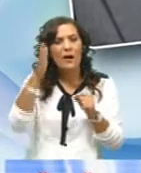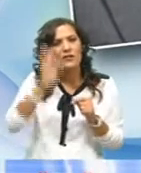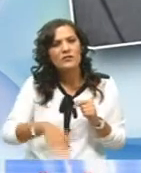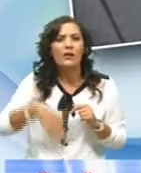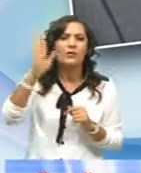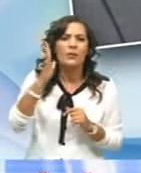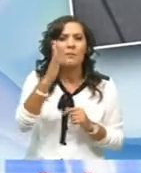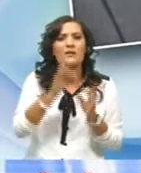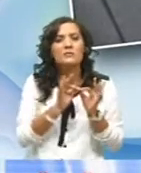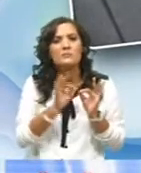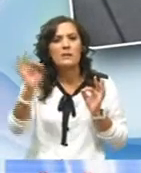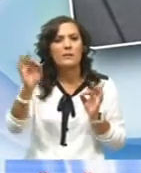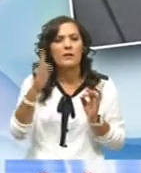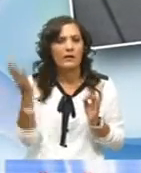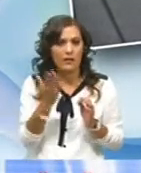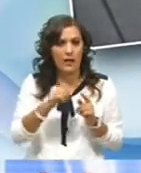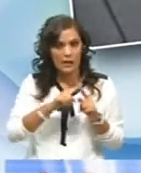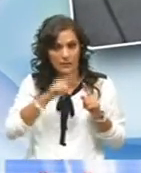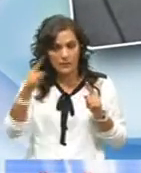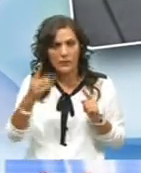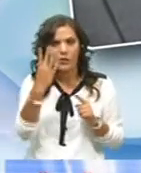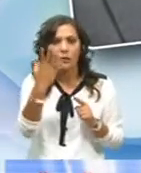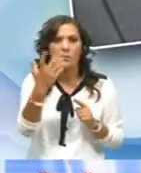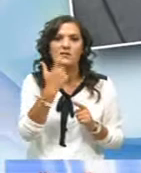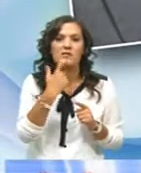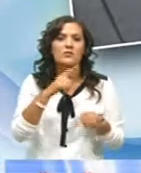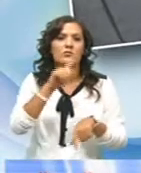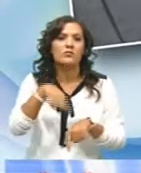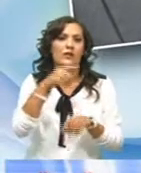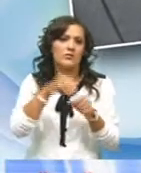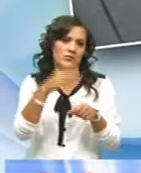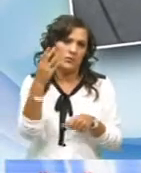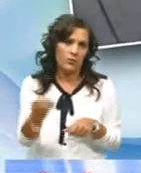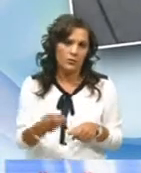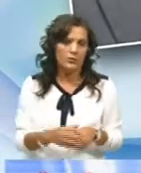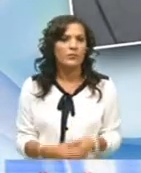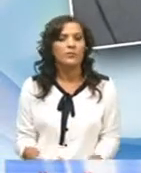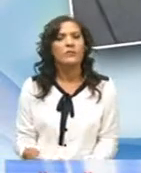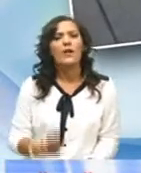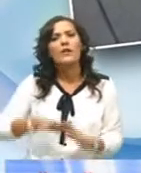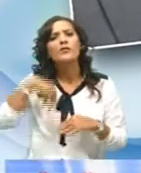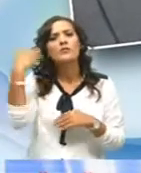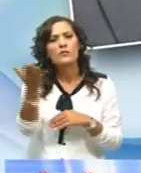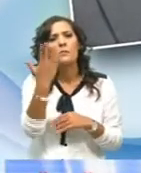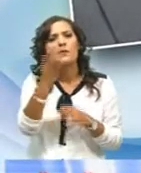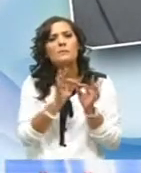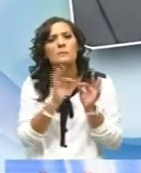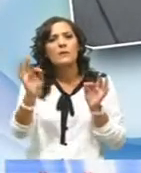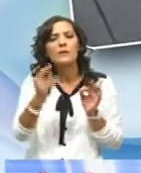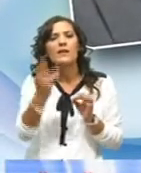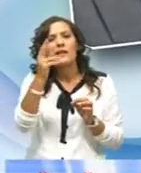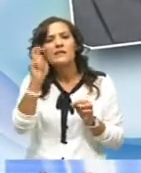aşağı yukarı 5 milimetreye kadar gelmesi 45 Bu bir süreç alır daha sonra beş